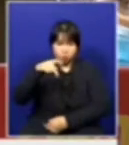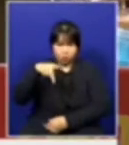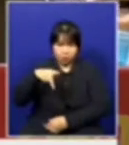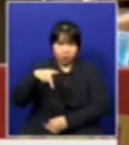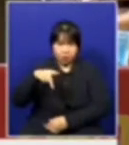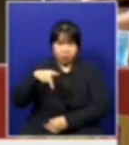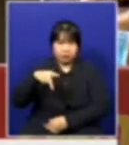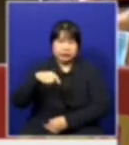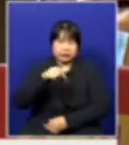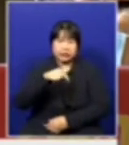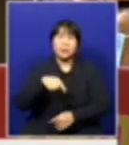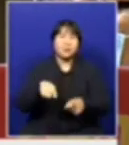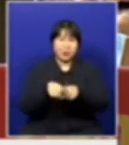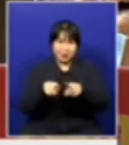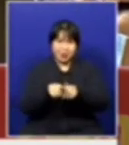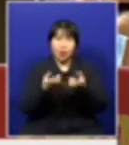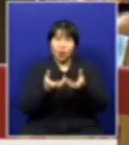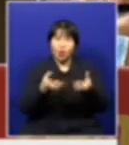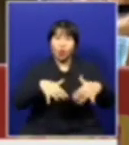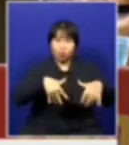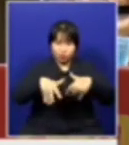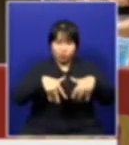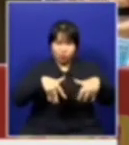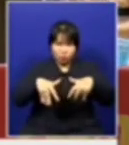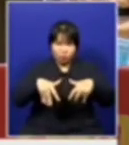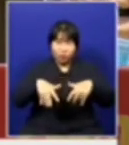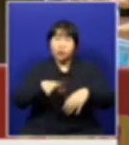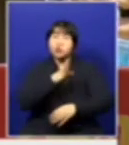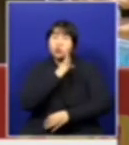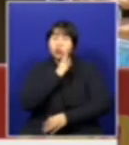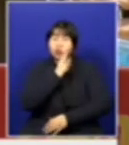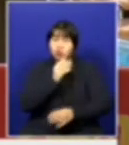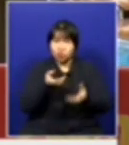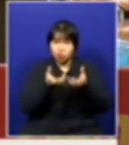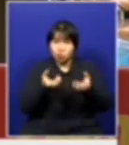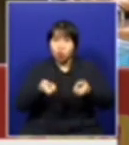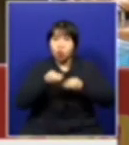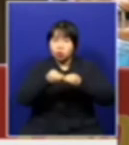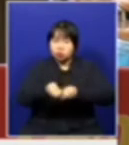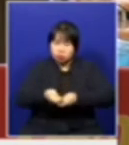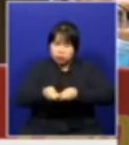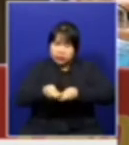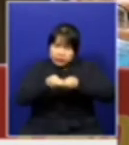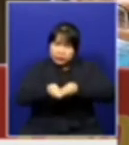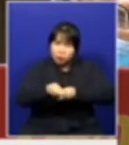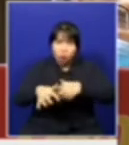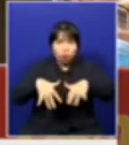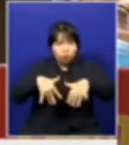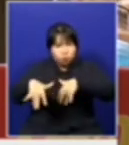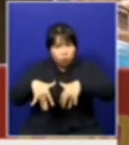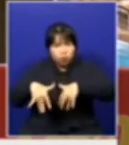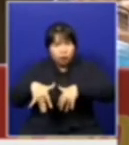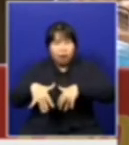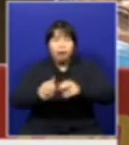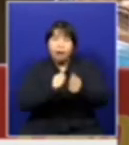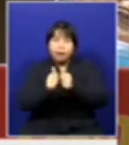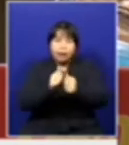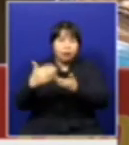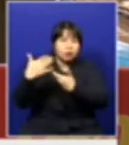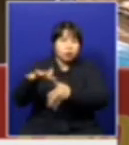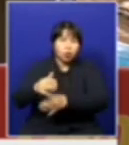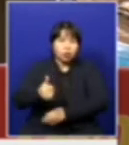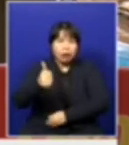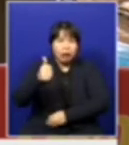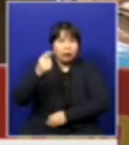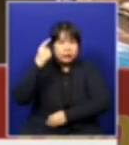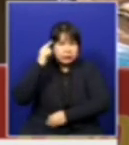โอท็อปนี่ก็เช่นกันค่ะการที่จะทำให้โอท็อปสามารถแข่งขันได้จะต้องอาศัยองค์ความรู้จากหล